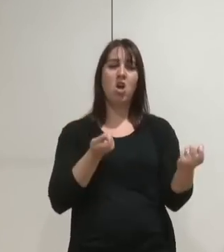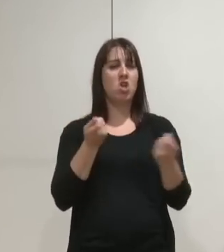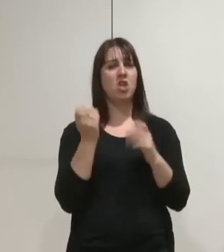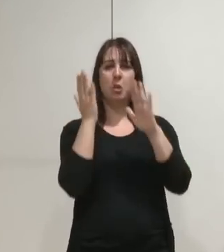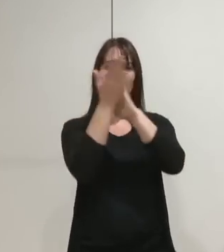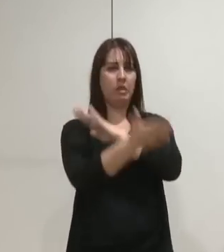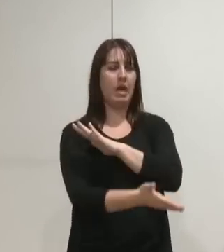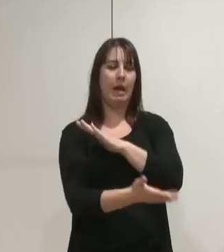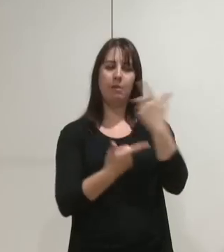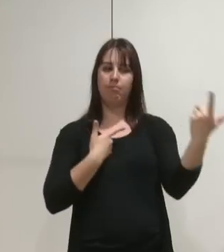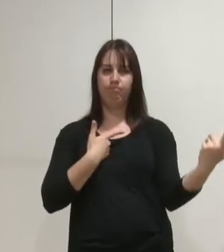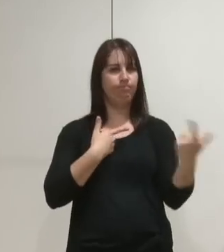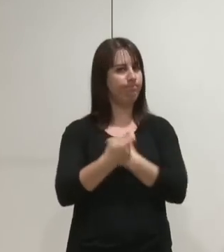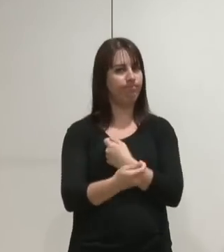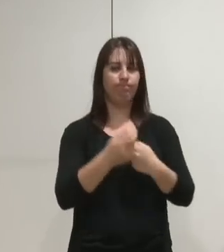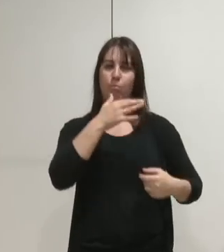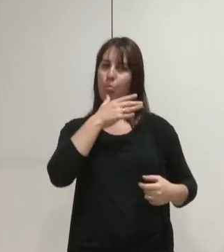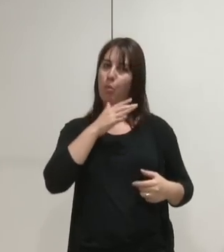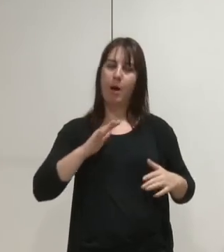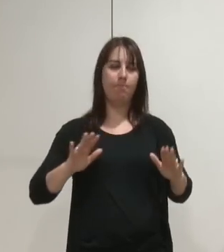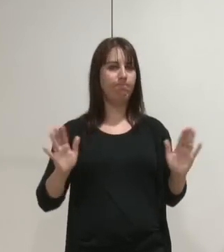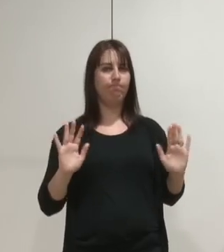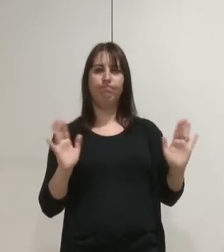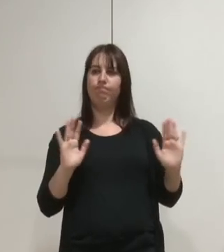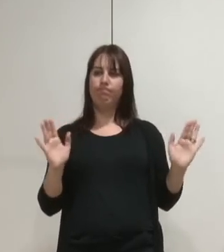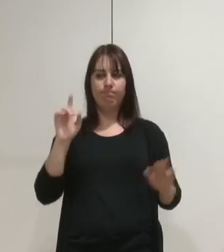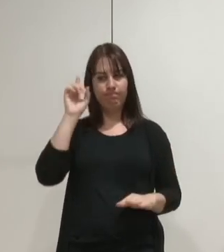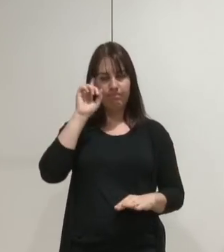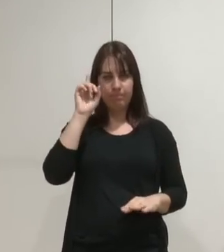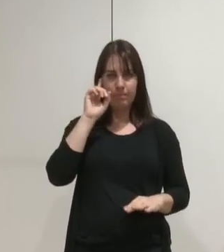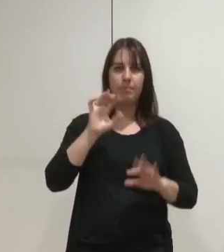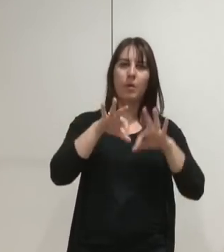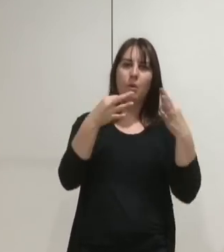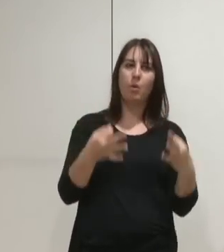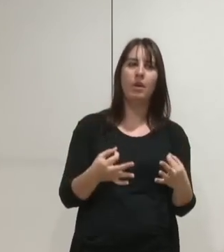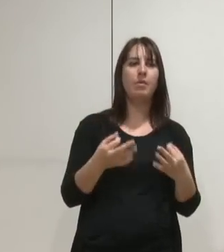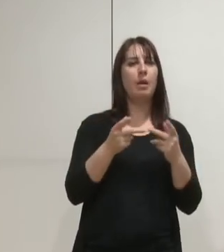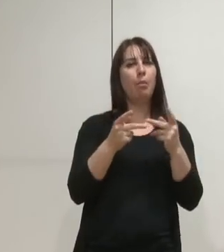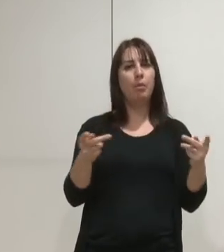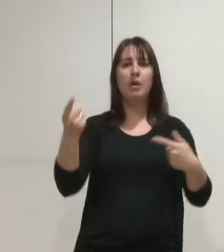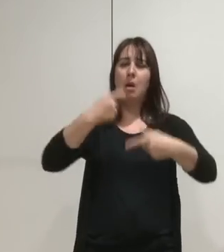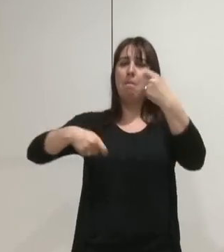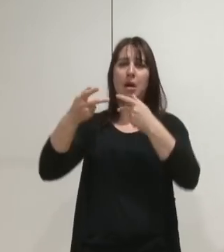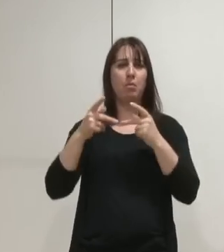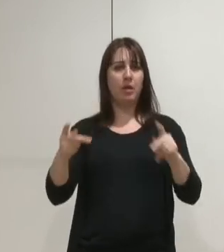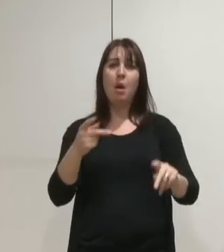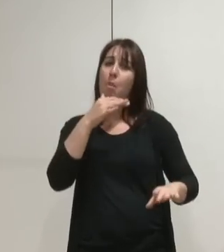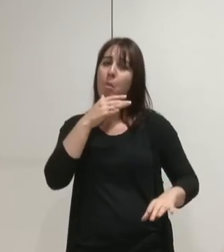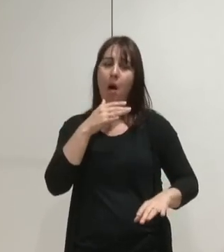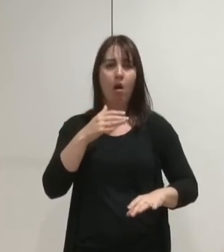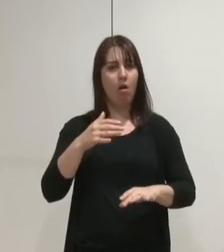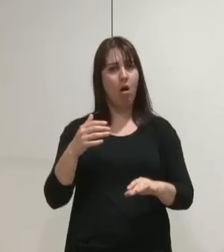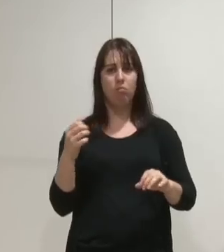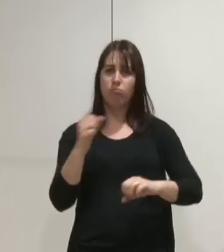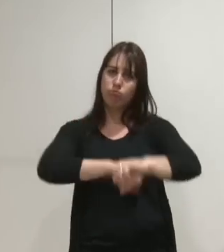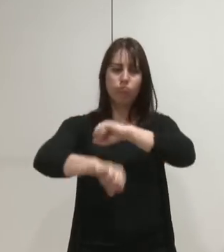n'était pas adaptée puisque les règles de la compabilité publique le code des marchés publics ne permettent pas la réactivité de fonctionnement qui